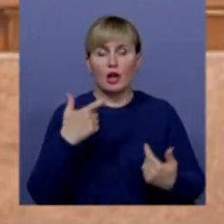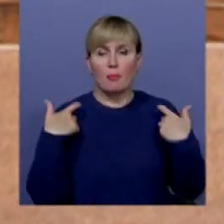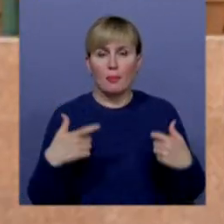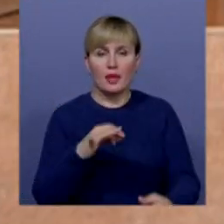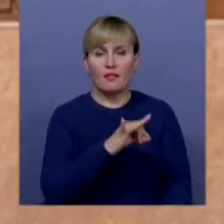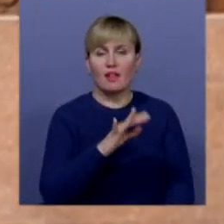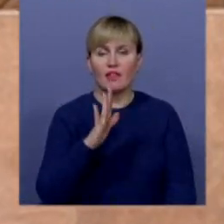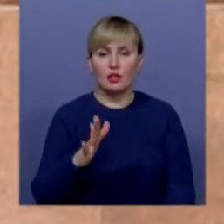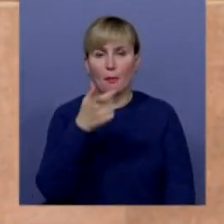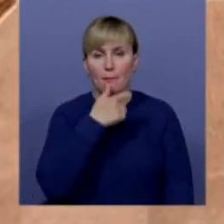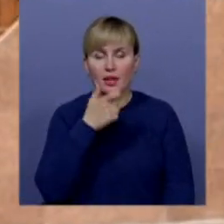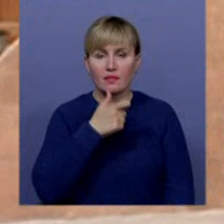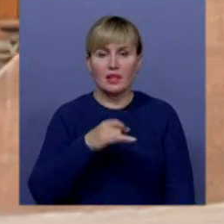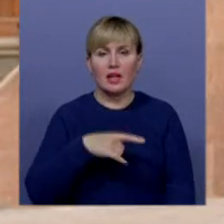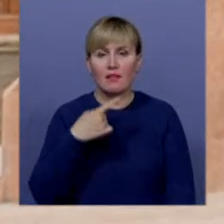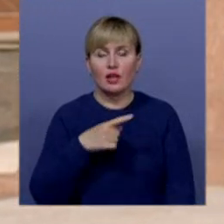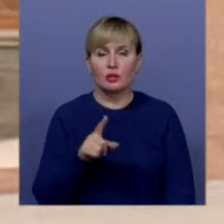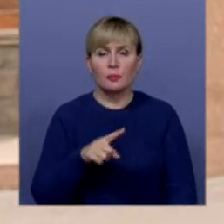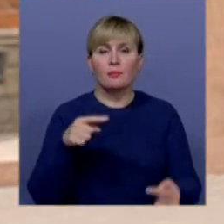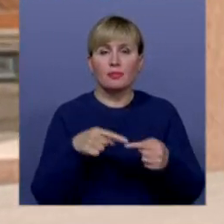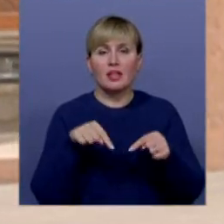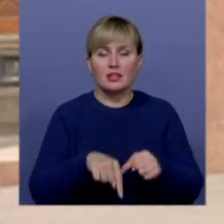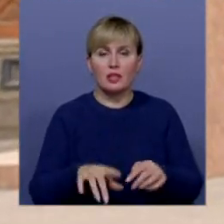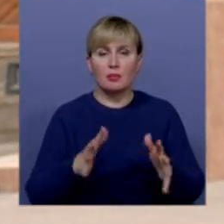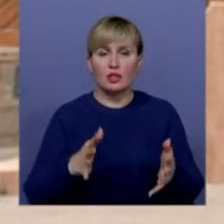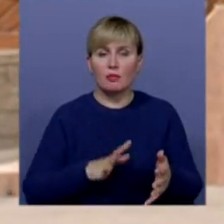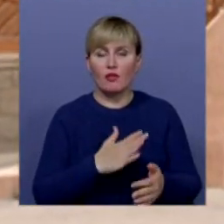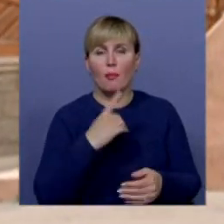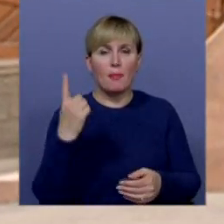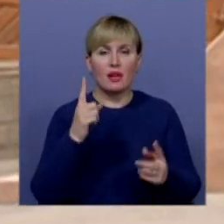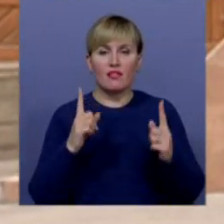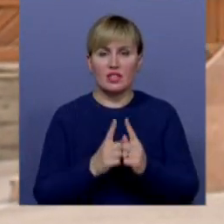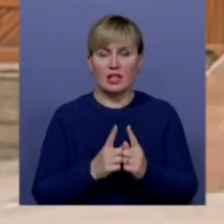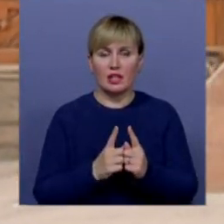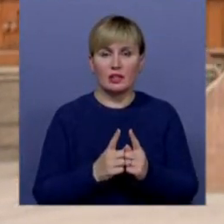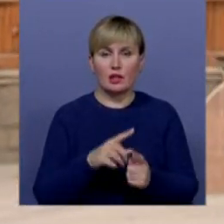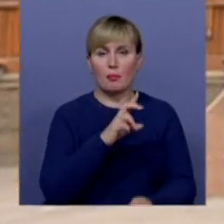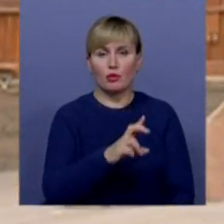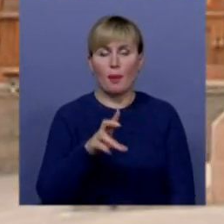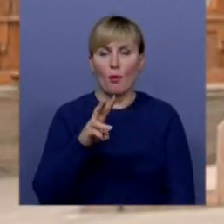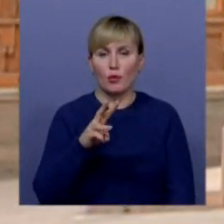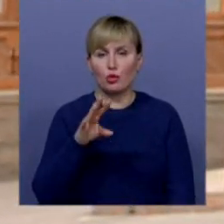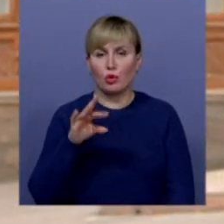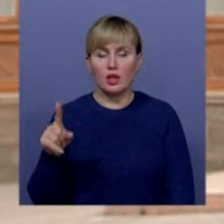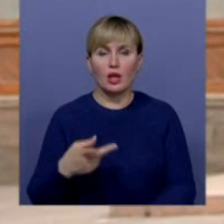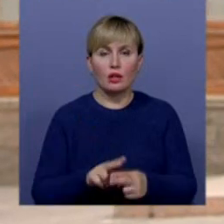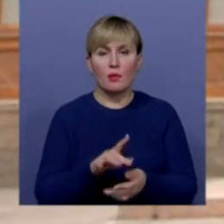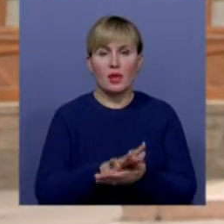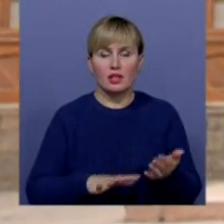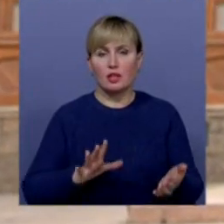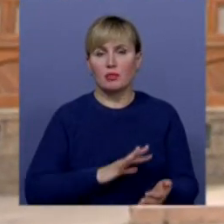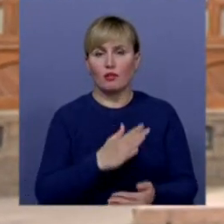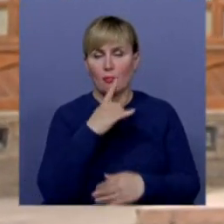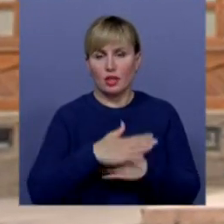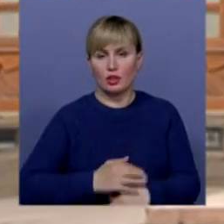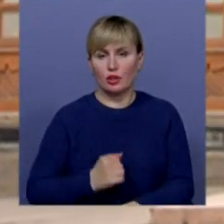Иван Васильевич Панфилов. Говорят, что именно здесь произошла его первая встреча с Бауржаном Умушилы, который впоследствии стал его